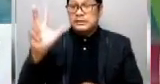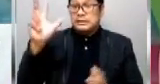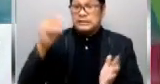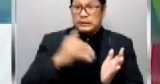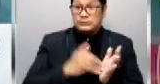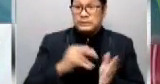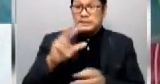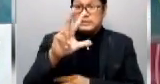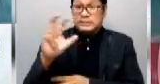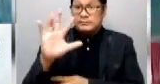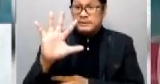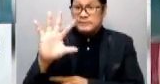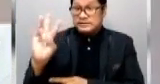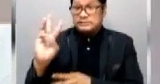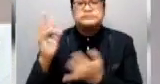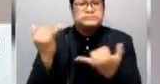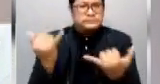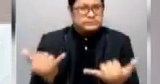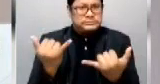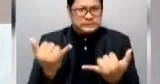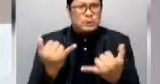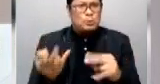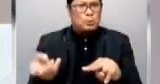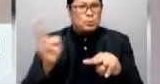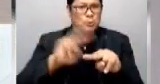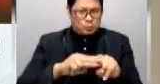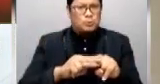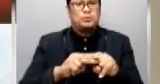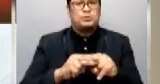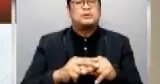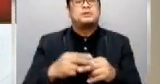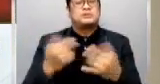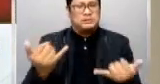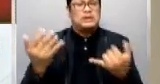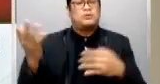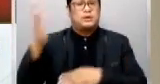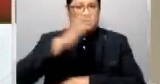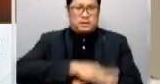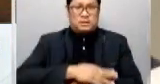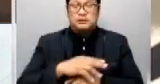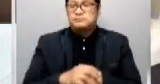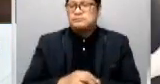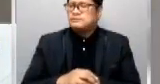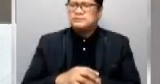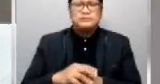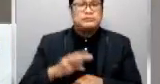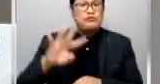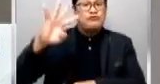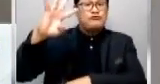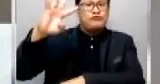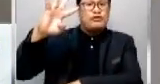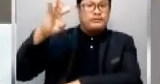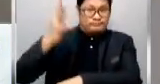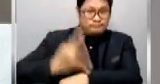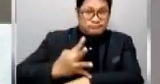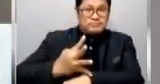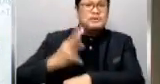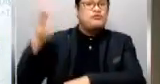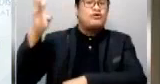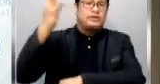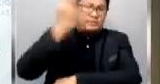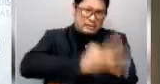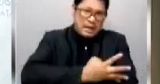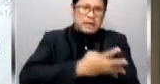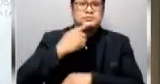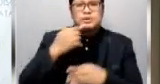3,356 ang naitalang bagong kaso ng COVID-19 ngayong araw. Ito na ang ika-apat na sunod na araw na nagtala ng mahigit